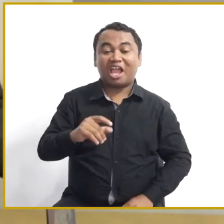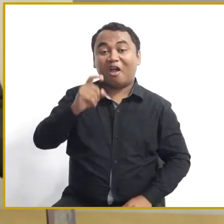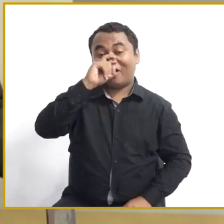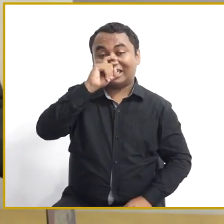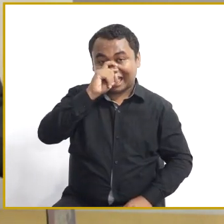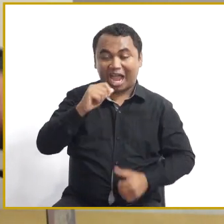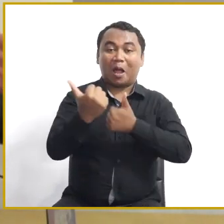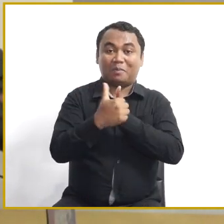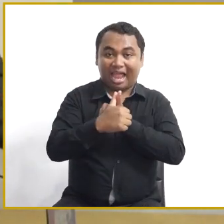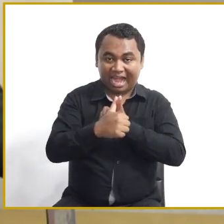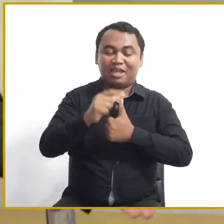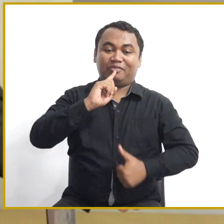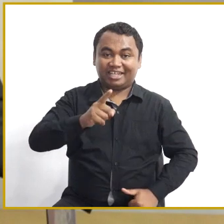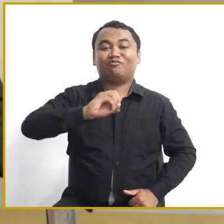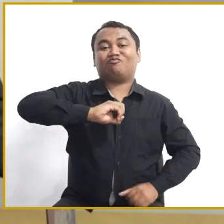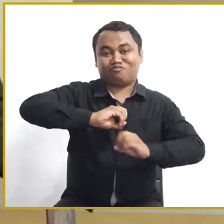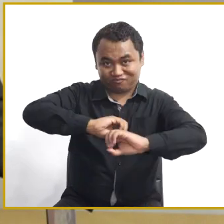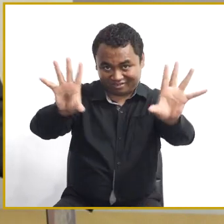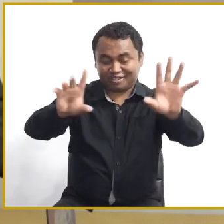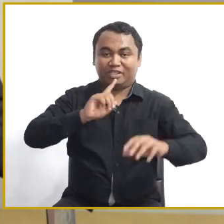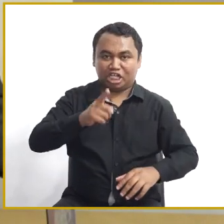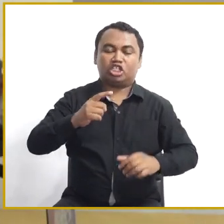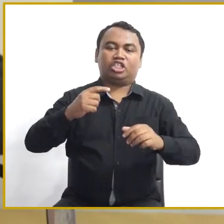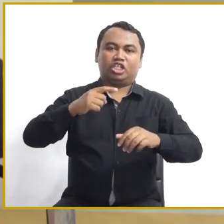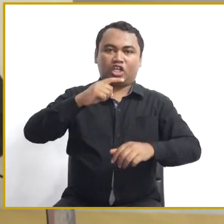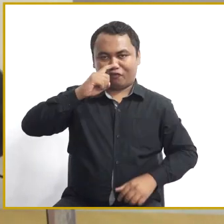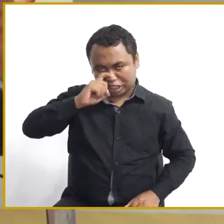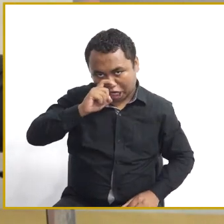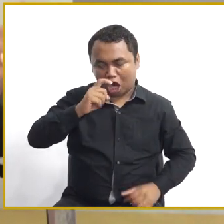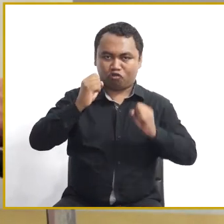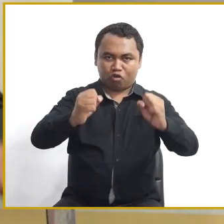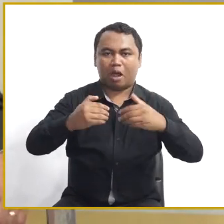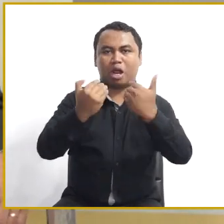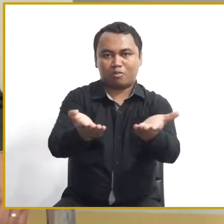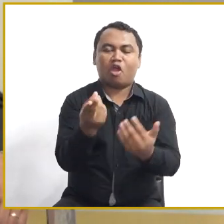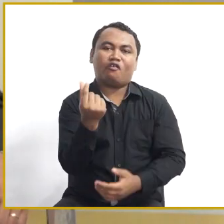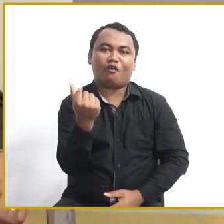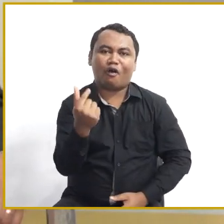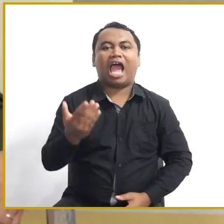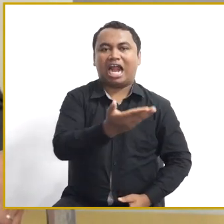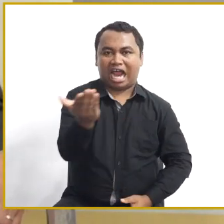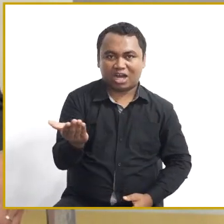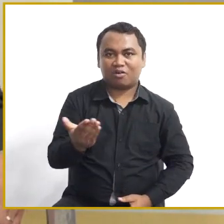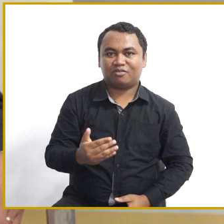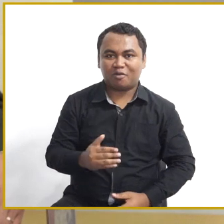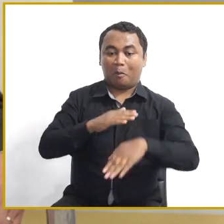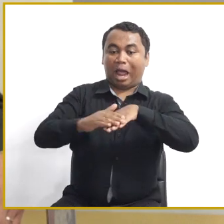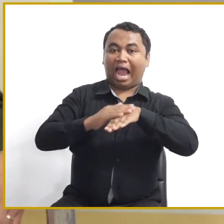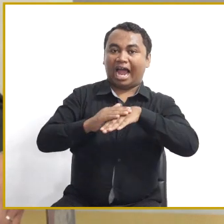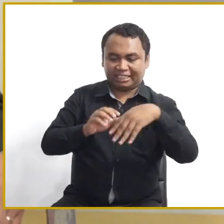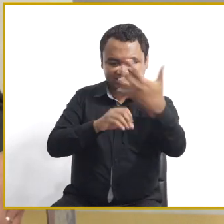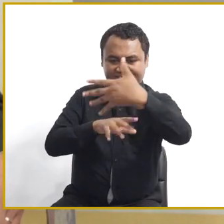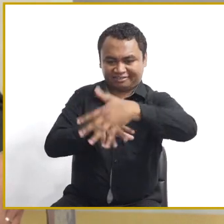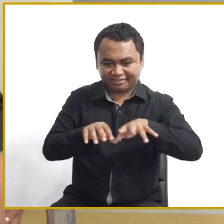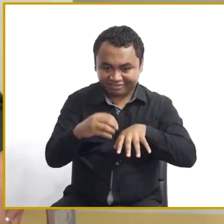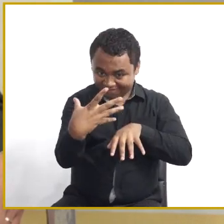nalefany dia nanao création monétaire tsika. Ka inona moa ny andrasantsika amin'ny banque mondiale tsy maintsy amin'ny metaupe tsika amin'ny création